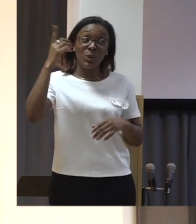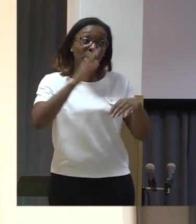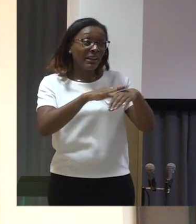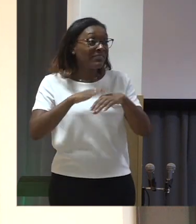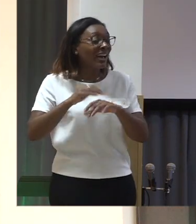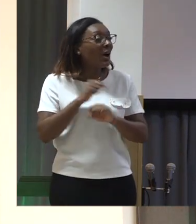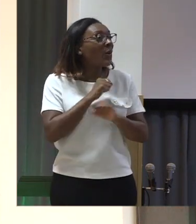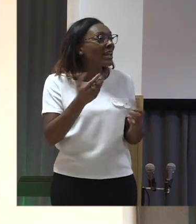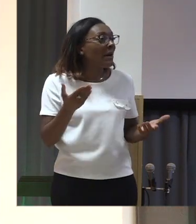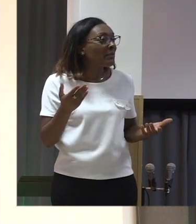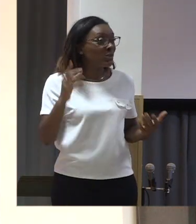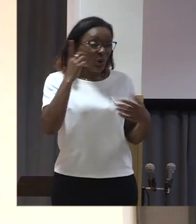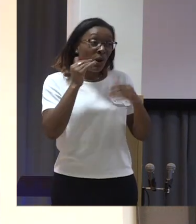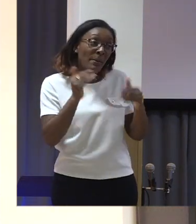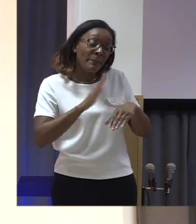La liberté de choisir.